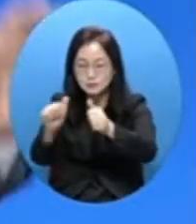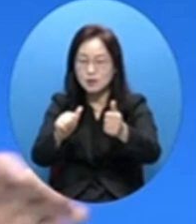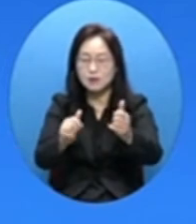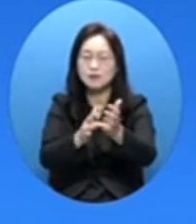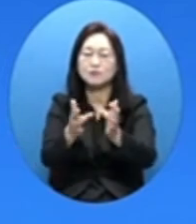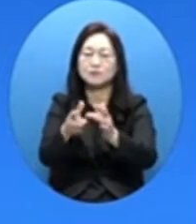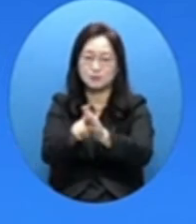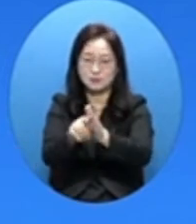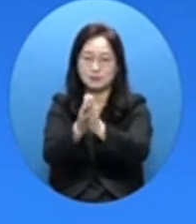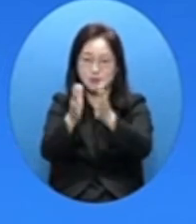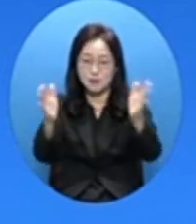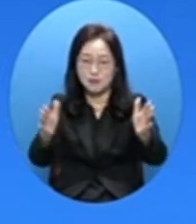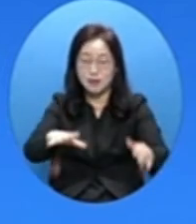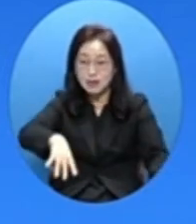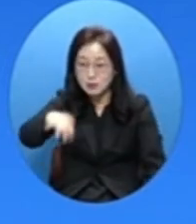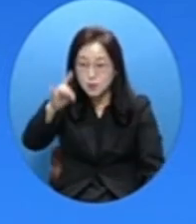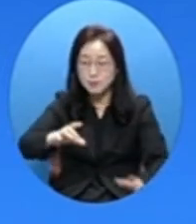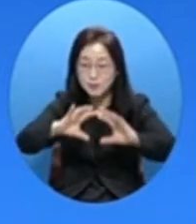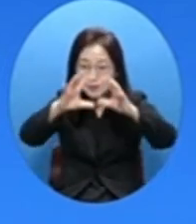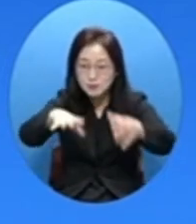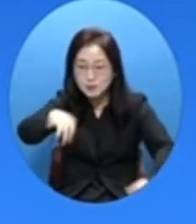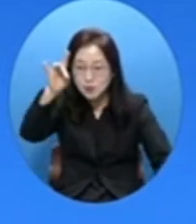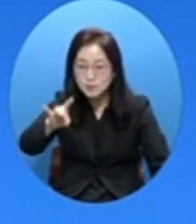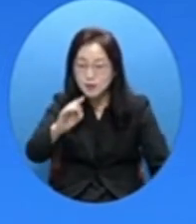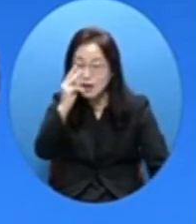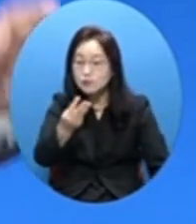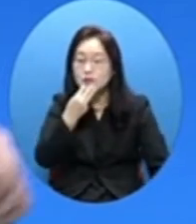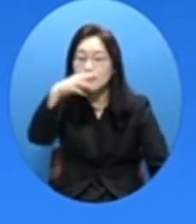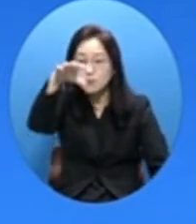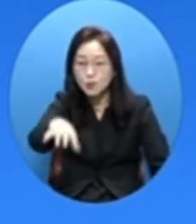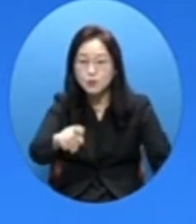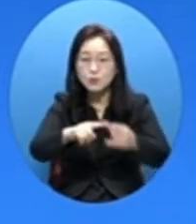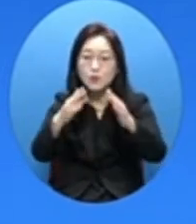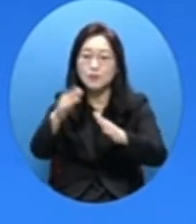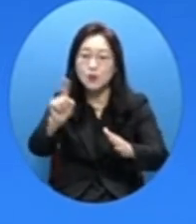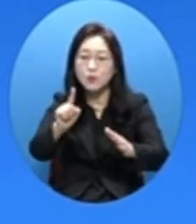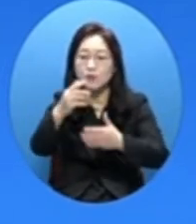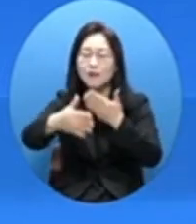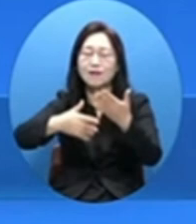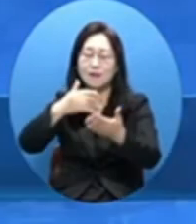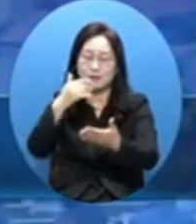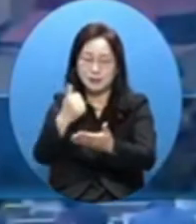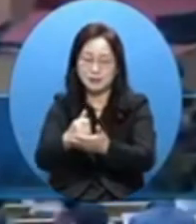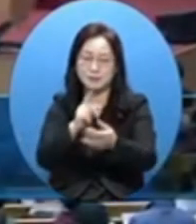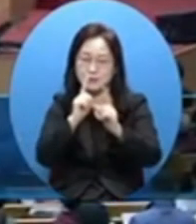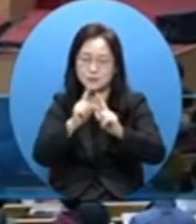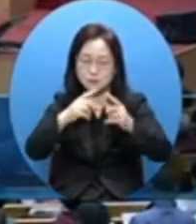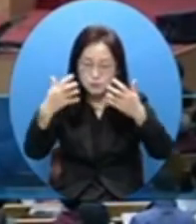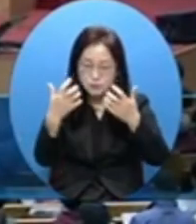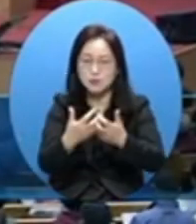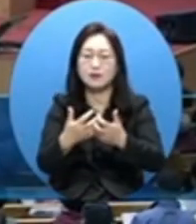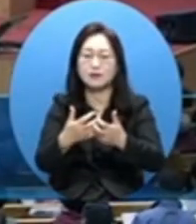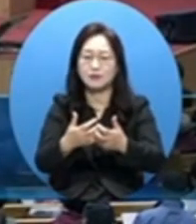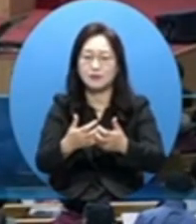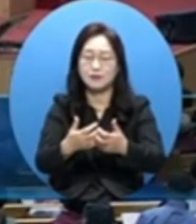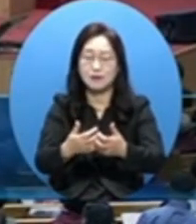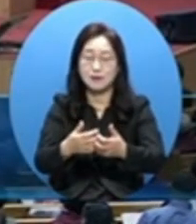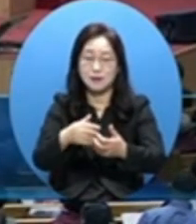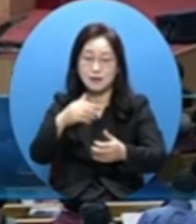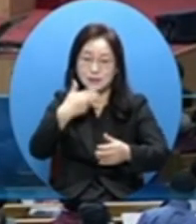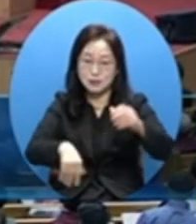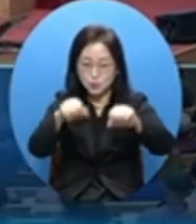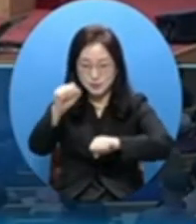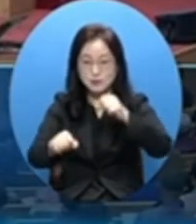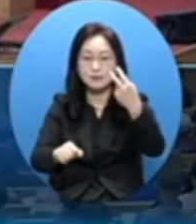최초로 세워진 예루살렘 교회는 어떠한 교회였습니까? 그 교회는 첫째로 하나님의 말씀으로 충만한 교회였습니다. 성경은 말씀합니다. 사도행전